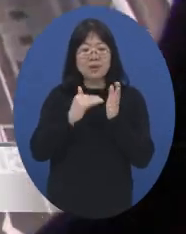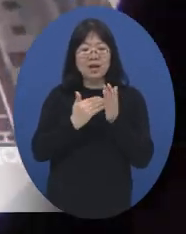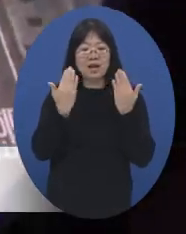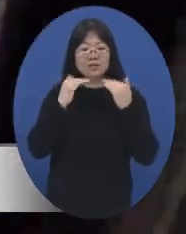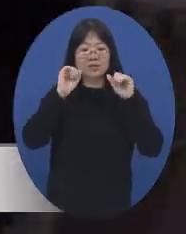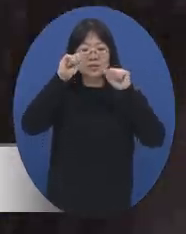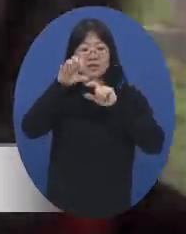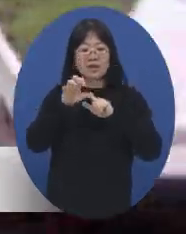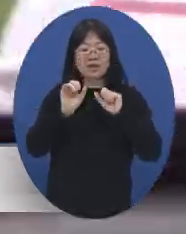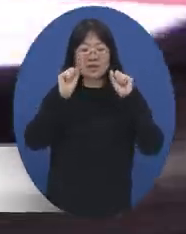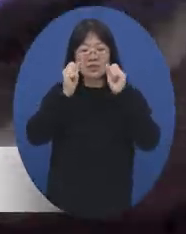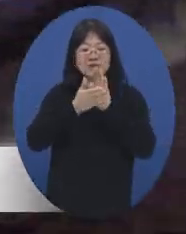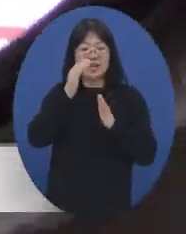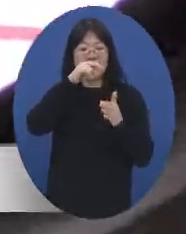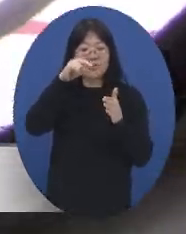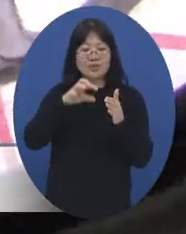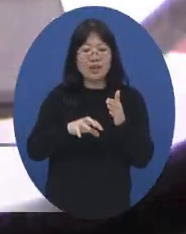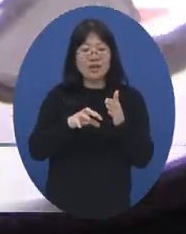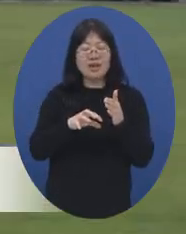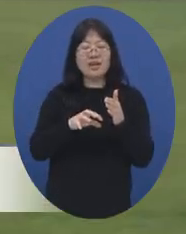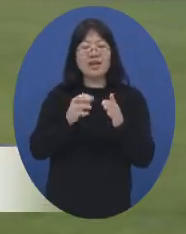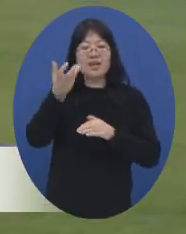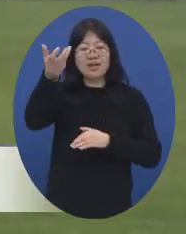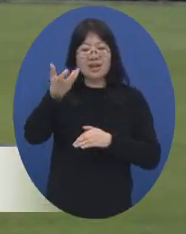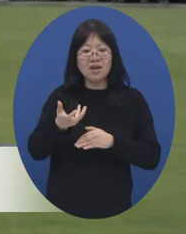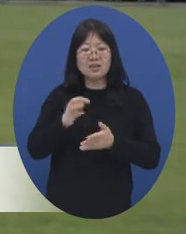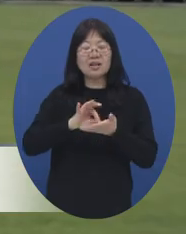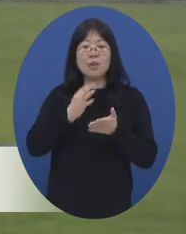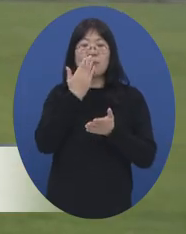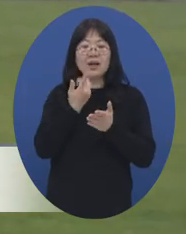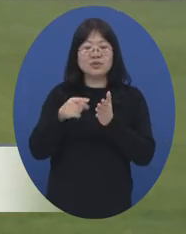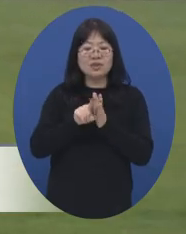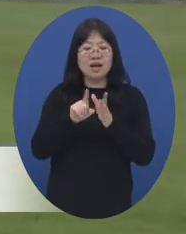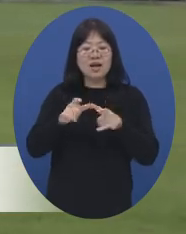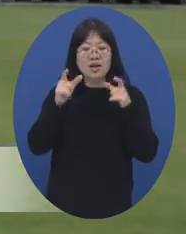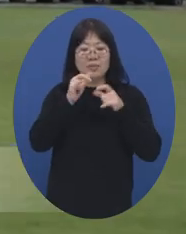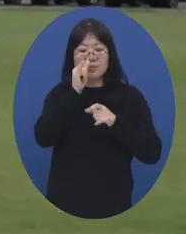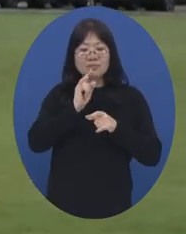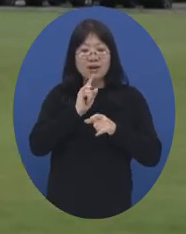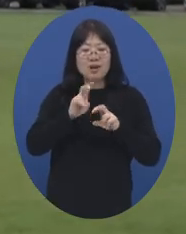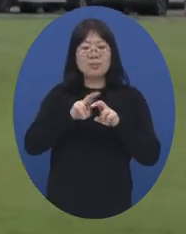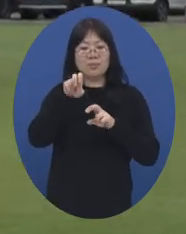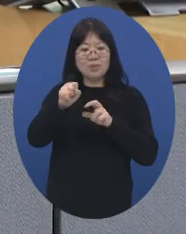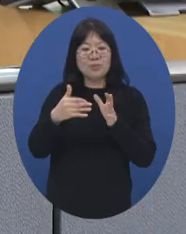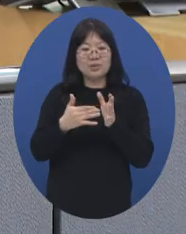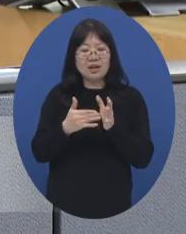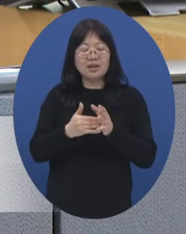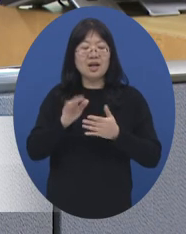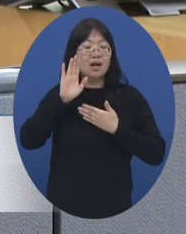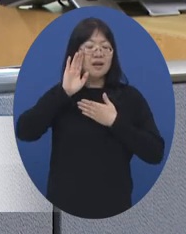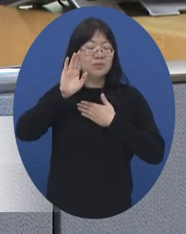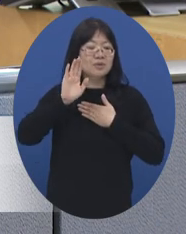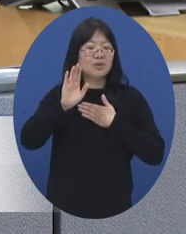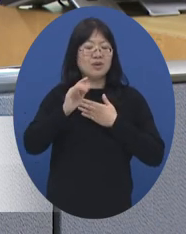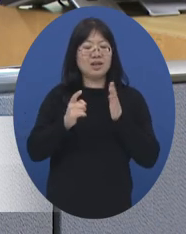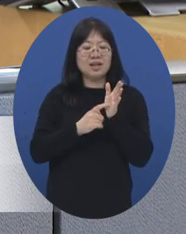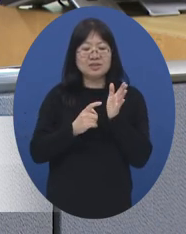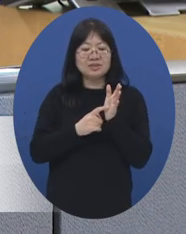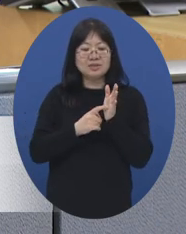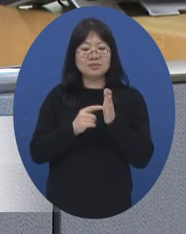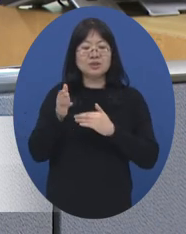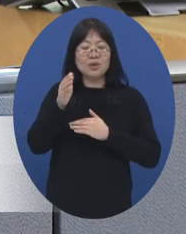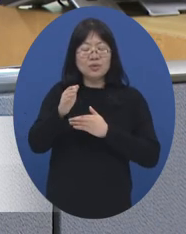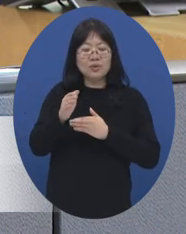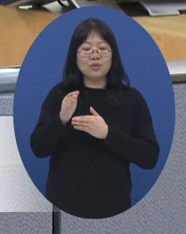학교 운동장과 체육시설 등을 헬기 이착륙장으로 활용할 수 있게끔 확대한 것도 한몫했습니다. 앞으로도 응급의료 전용